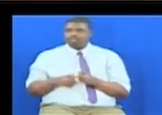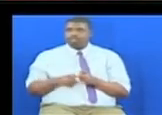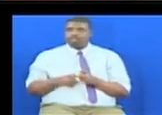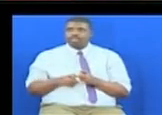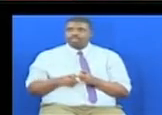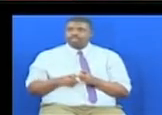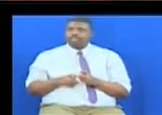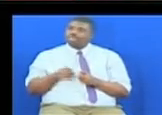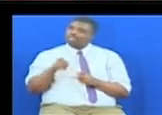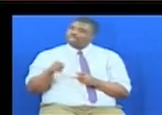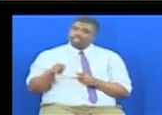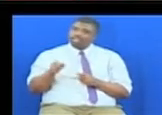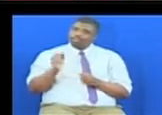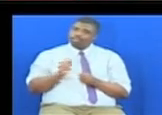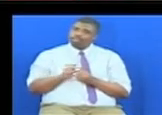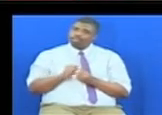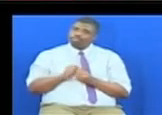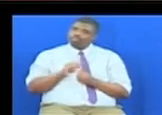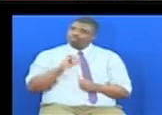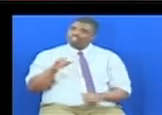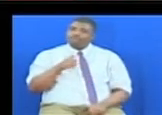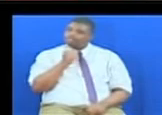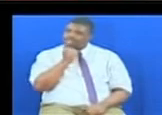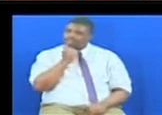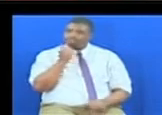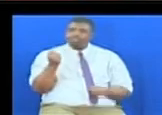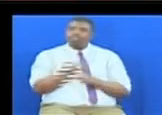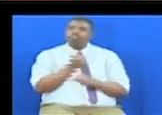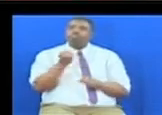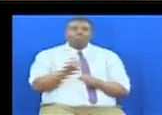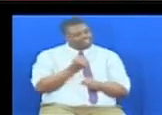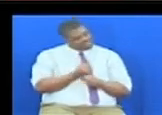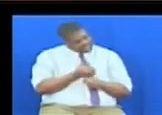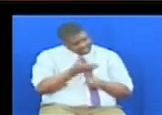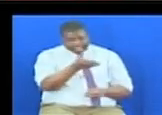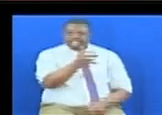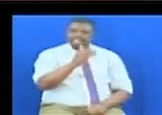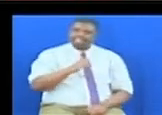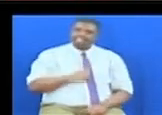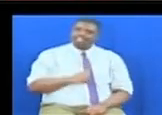haya mambo jamani tunayafanya. Mambo tunayofanyaga.